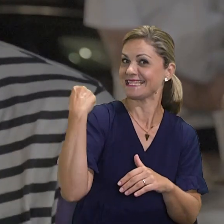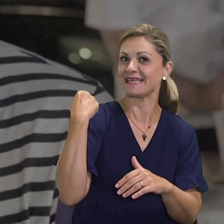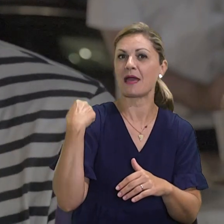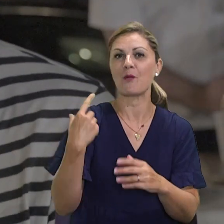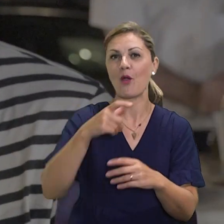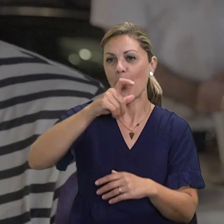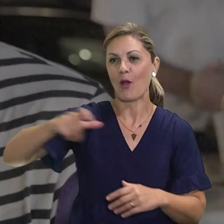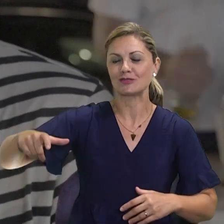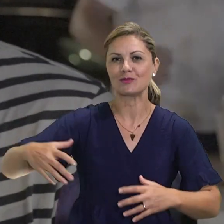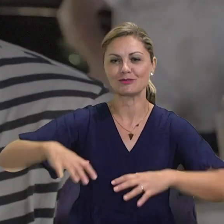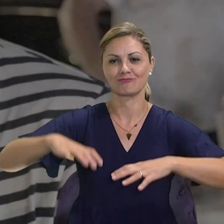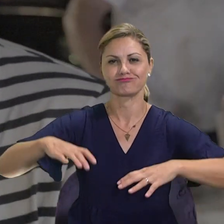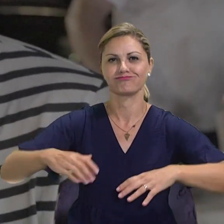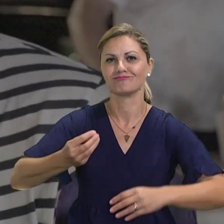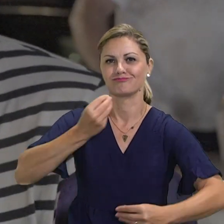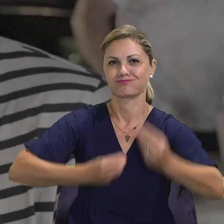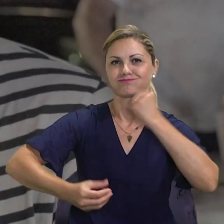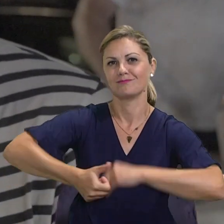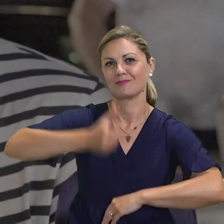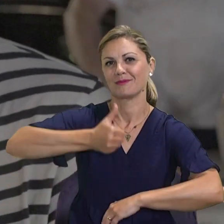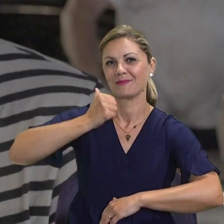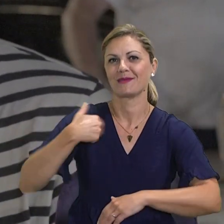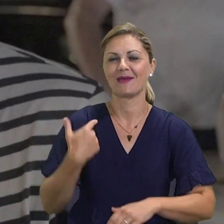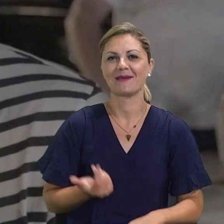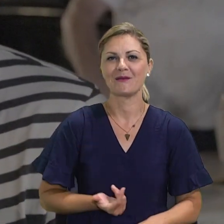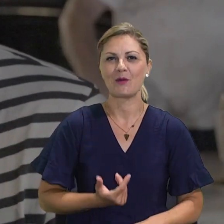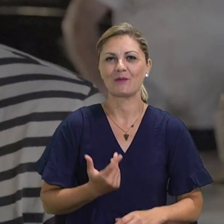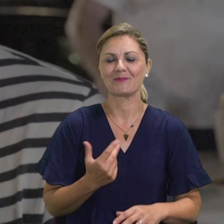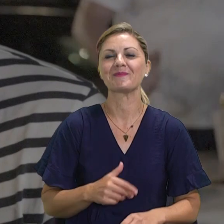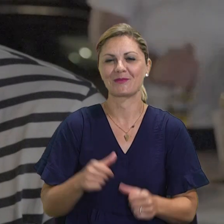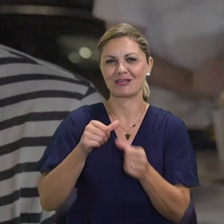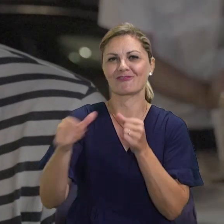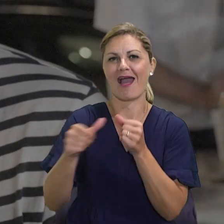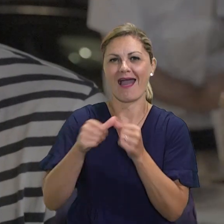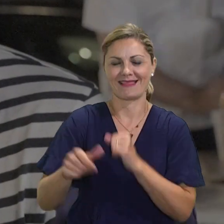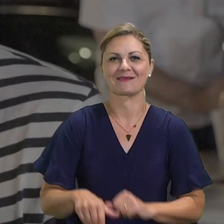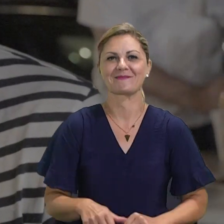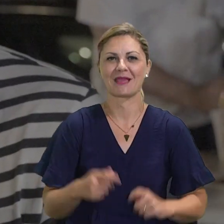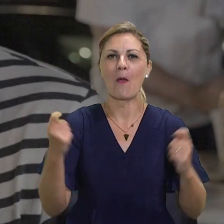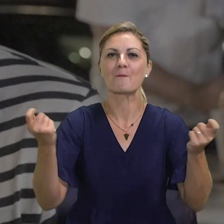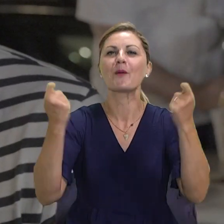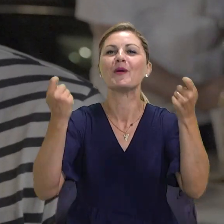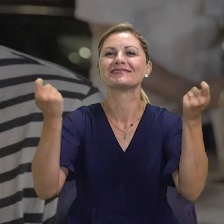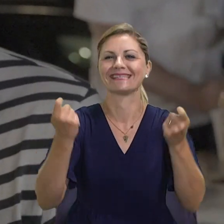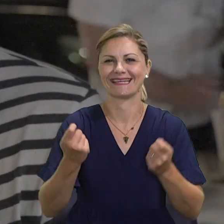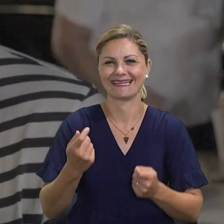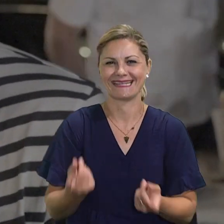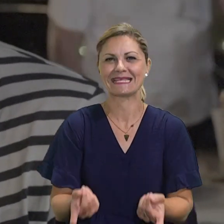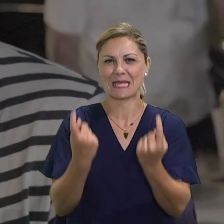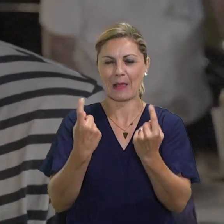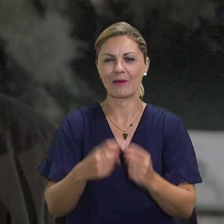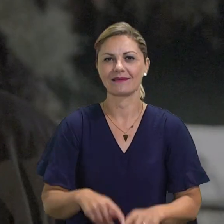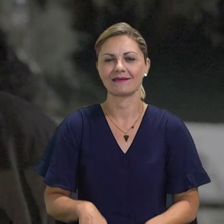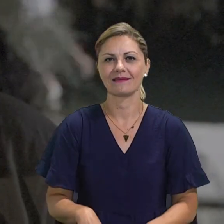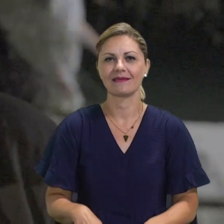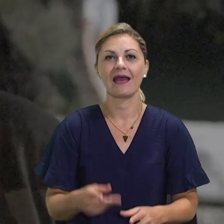leđa ove Dobrice koje na neki način prave pravi žir za promociju i mjesta i